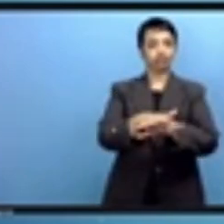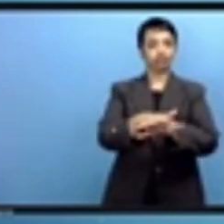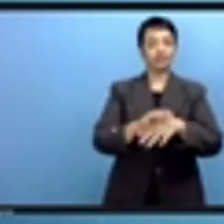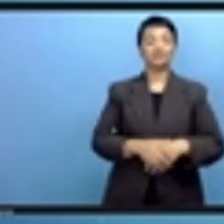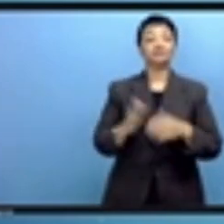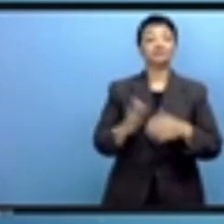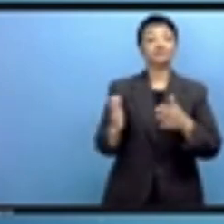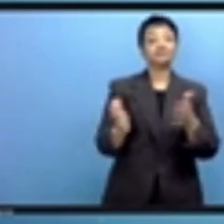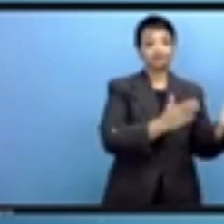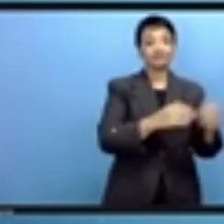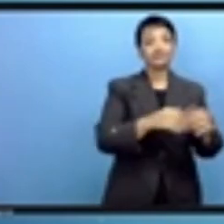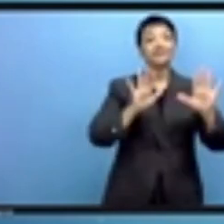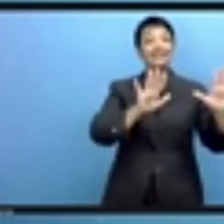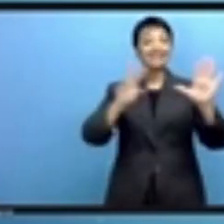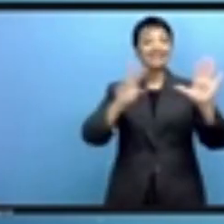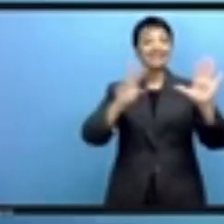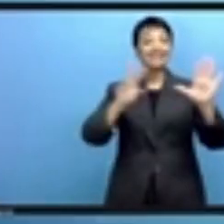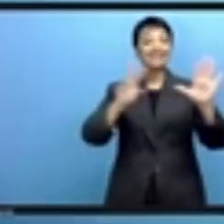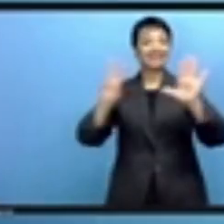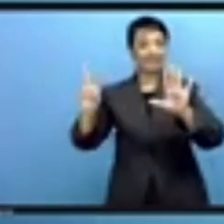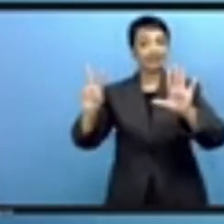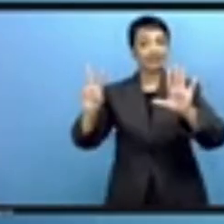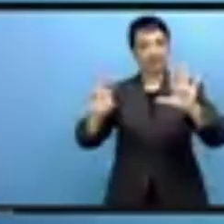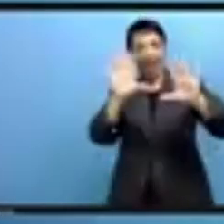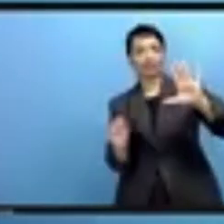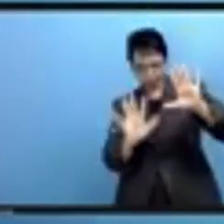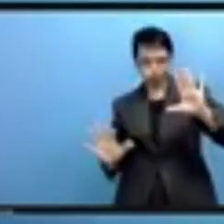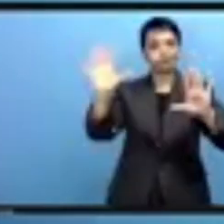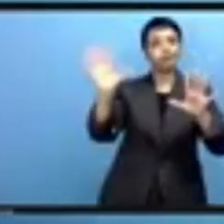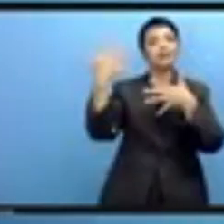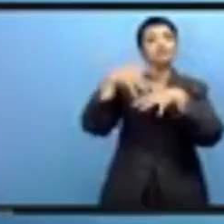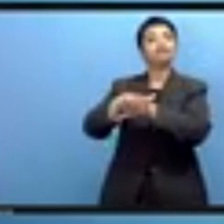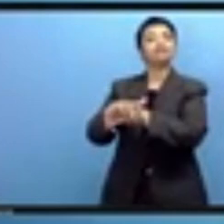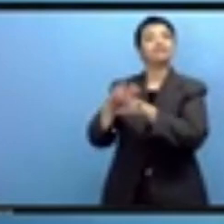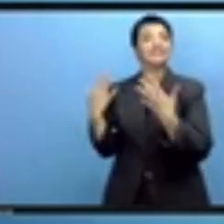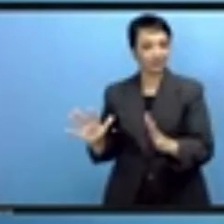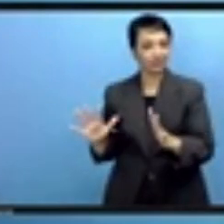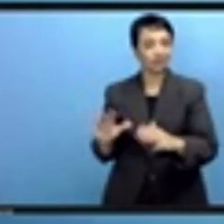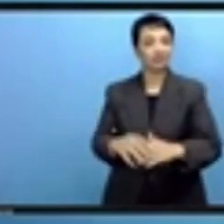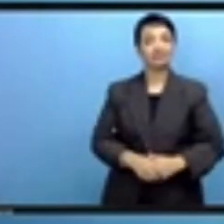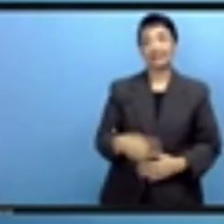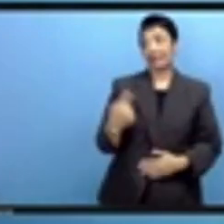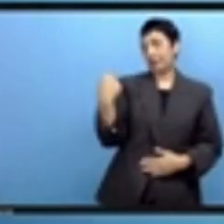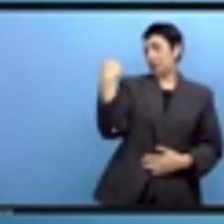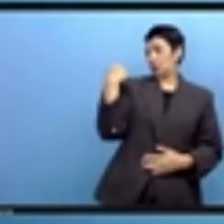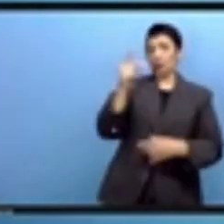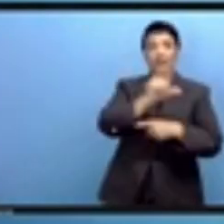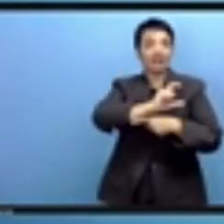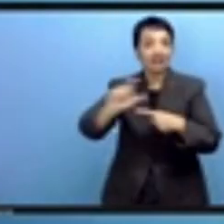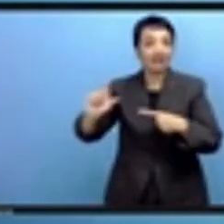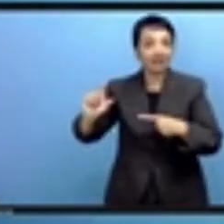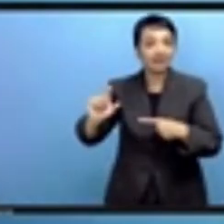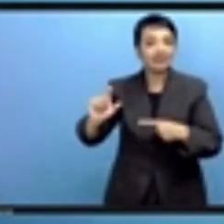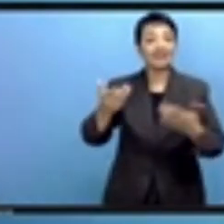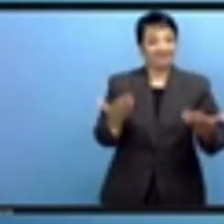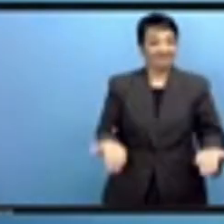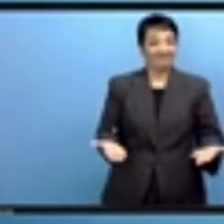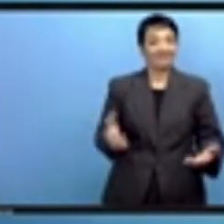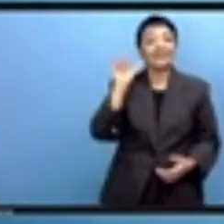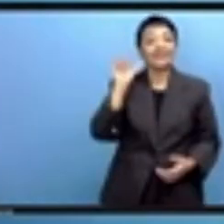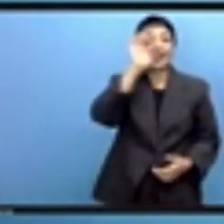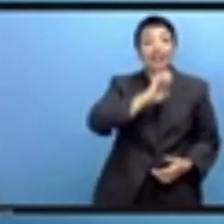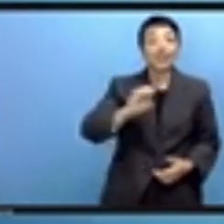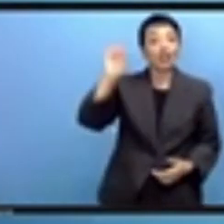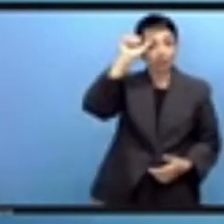织的 ROM 的框架，那么还有这个17个国家呢是非洲国